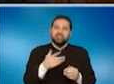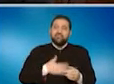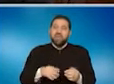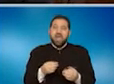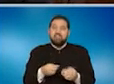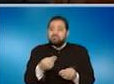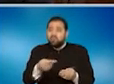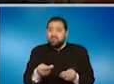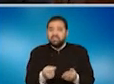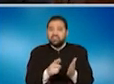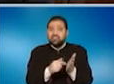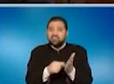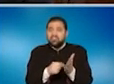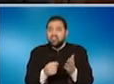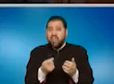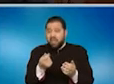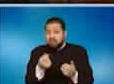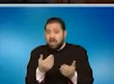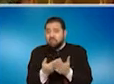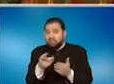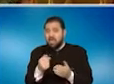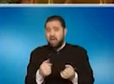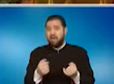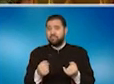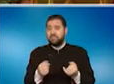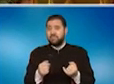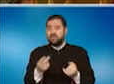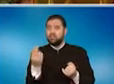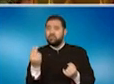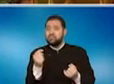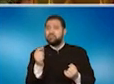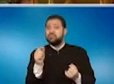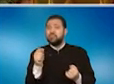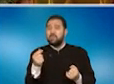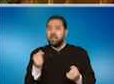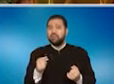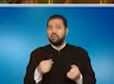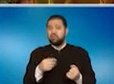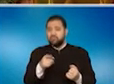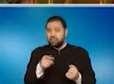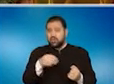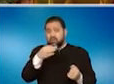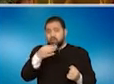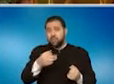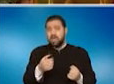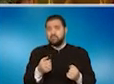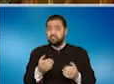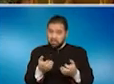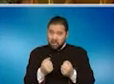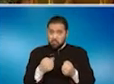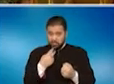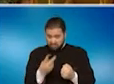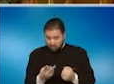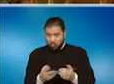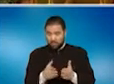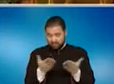să o cumpere, cerea prețul de 16 bani. Iar cel ce vrea să o cumpere îi zicea lui: dă-mi eu să o cerc și așa îți voi